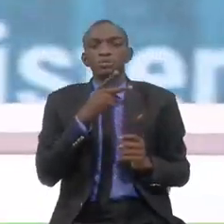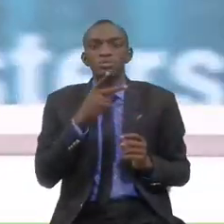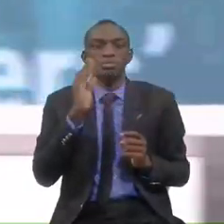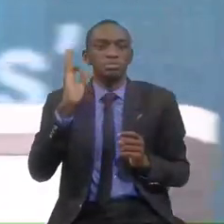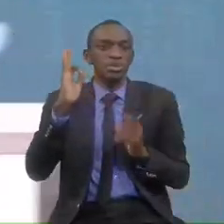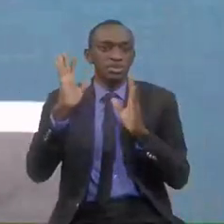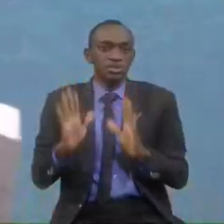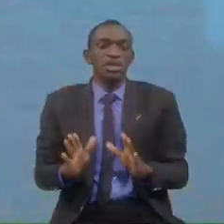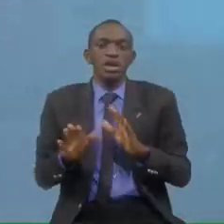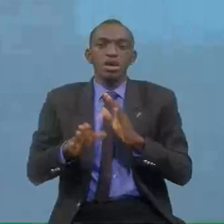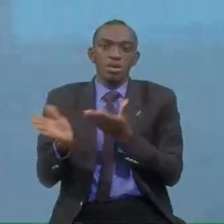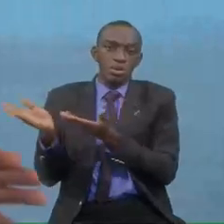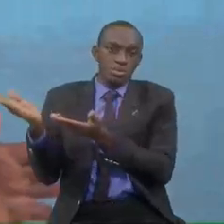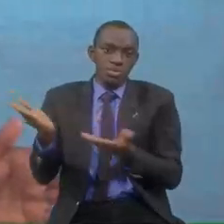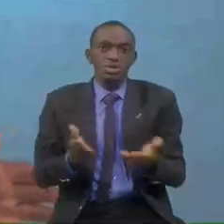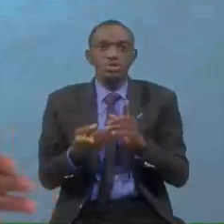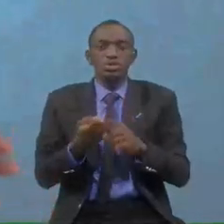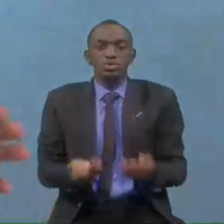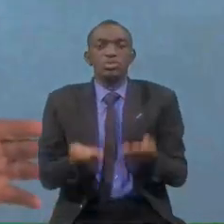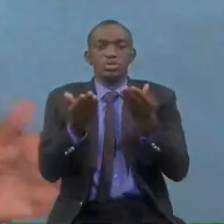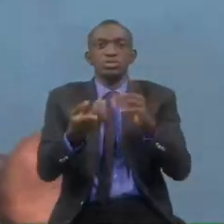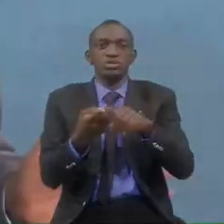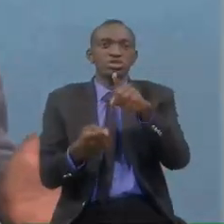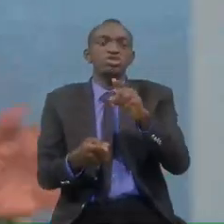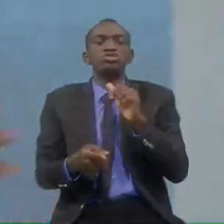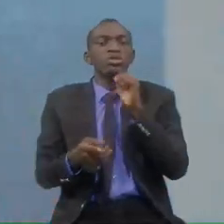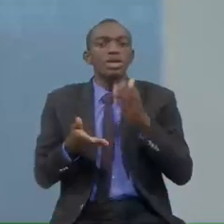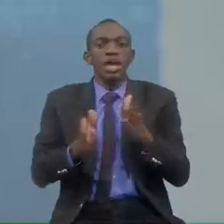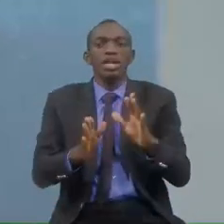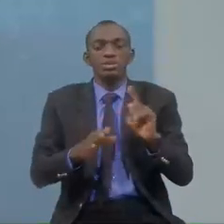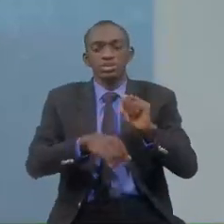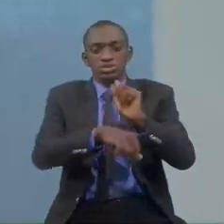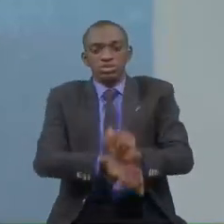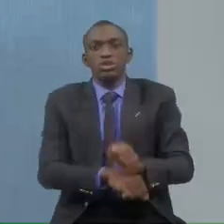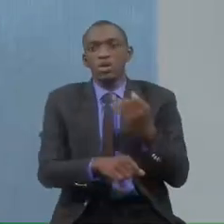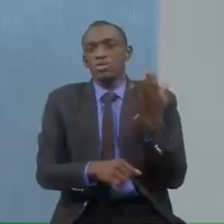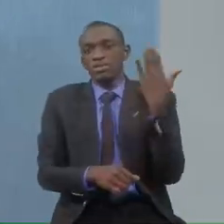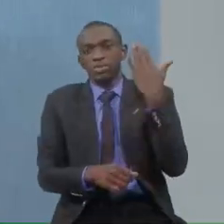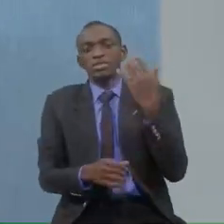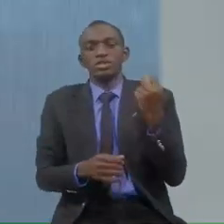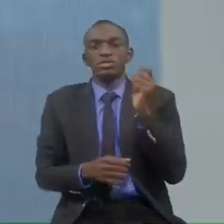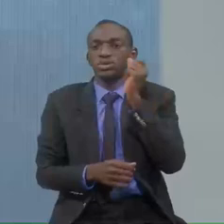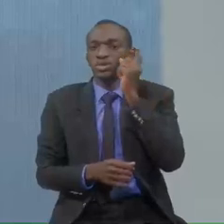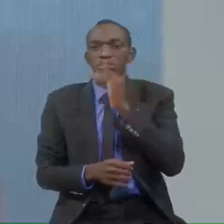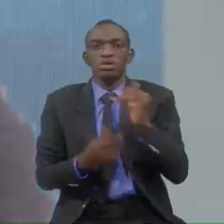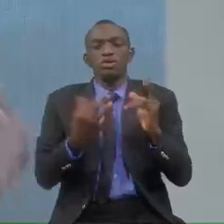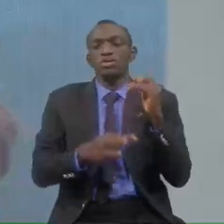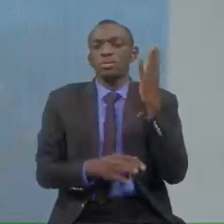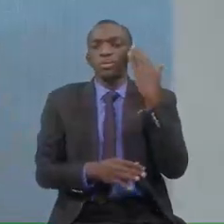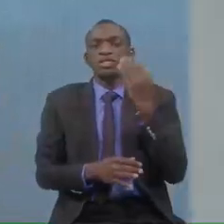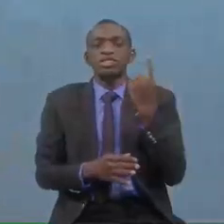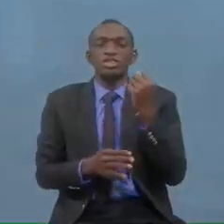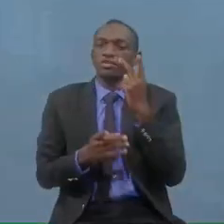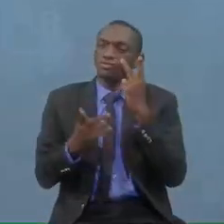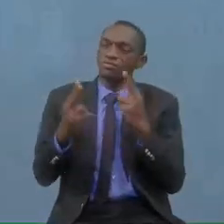viens vous présenter ce matin, vous ne devez pas permettre à la tradition du passé, à la compréhension du passé,